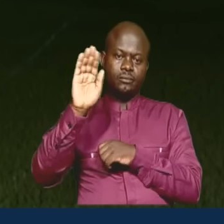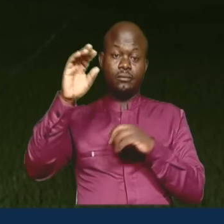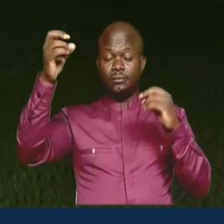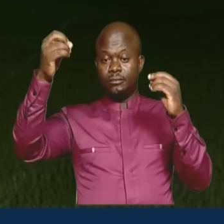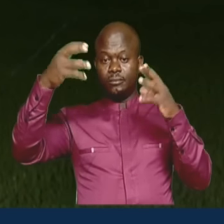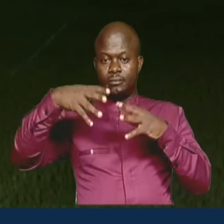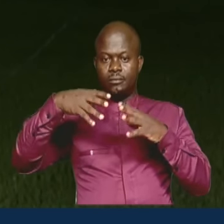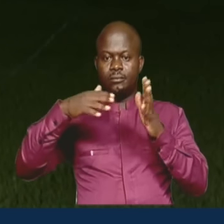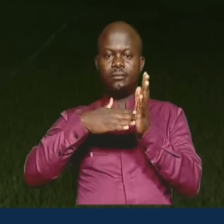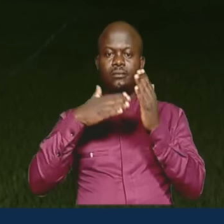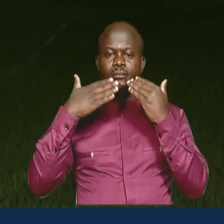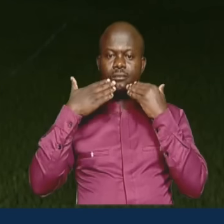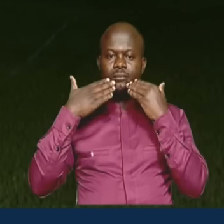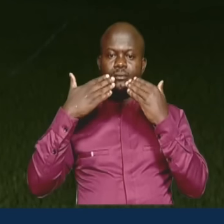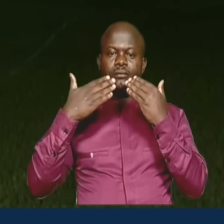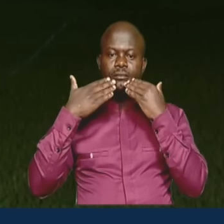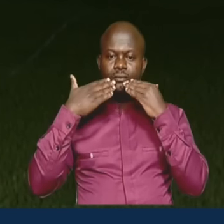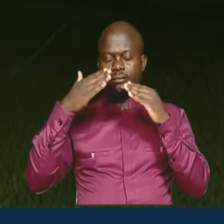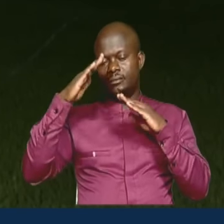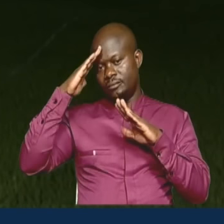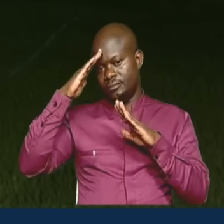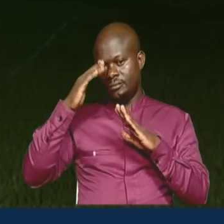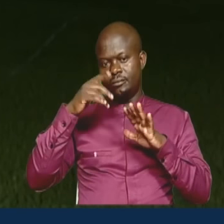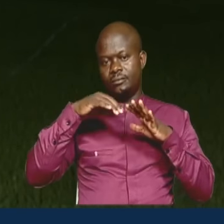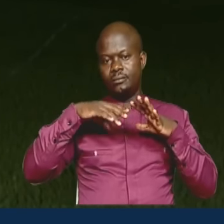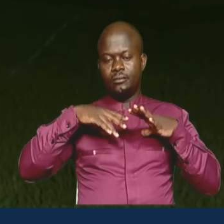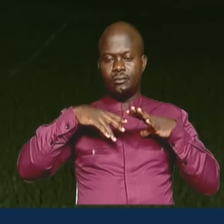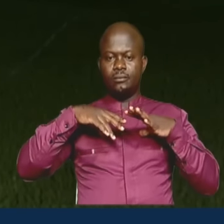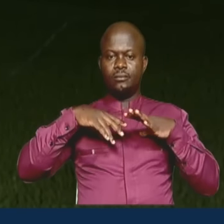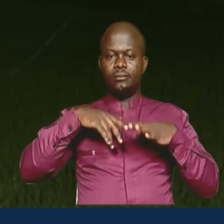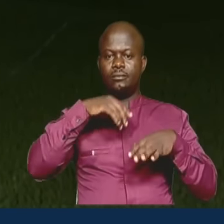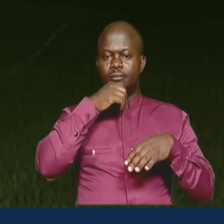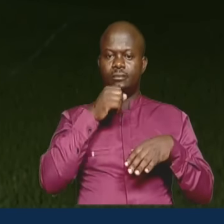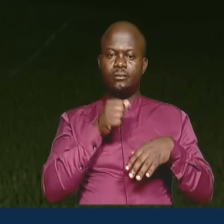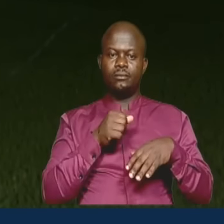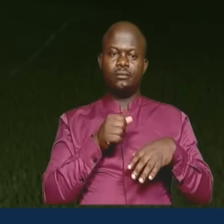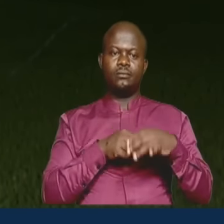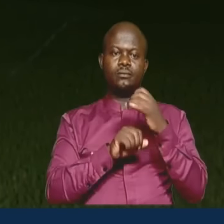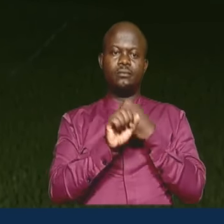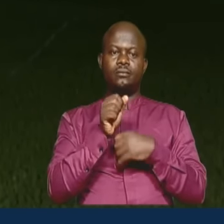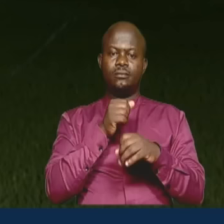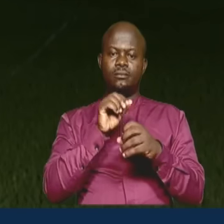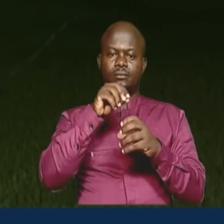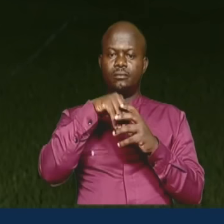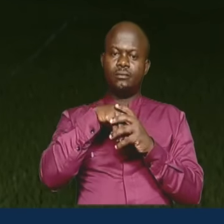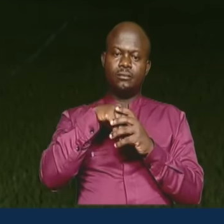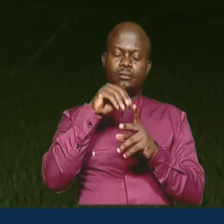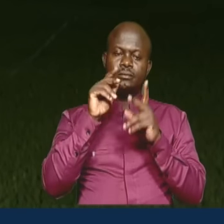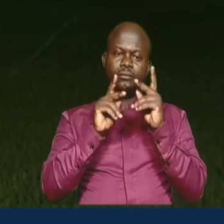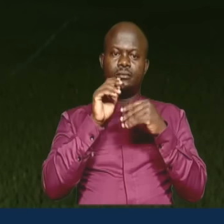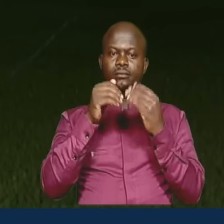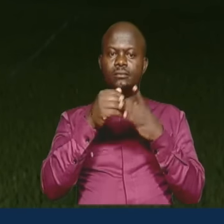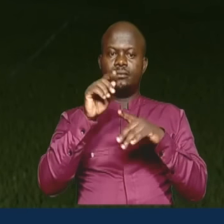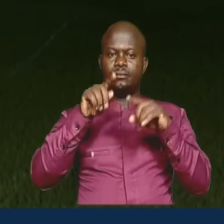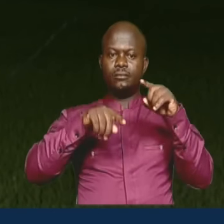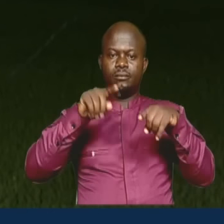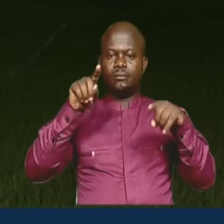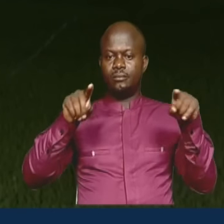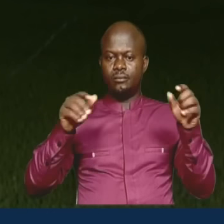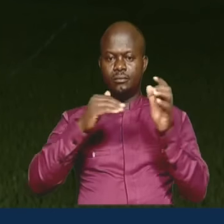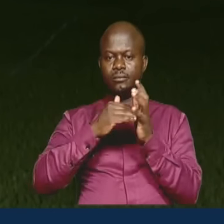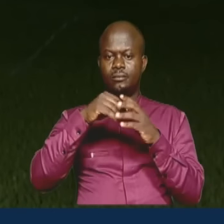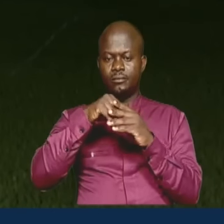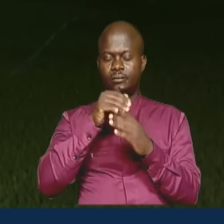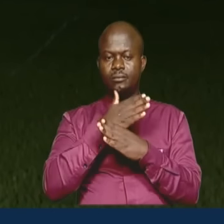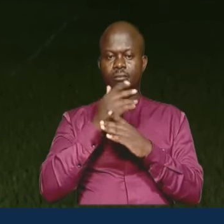mugaragaro no gushimira abapolisi bagiye mu kiruhuko cy'izabukuru. N'umuhango rwo witabiriwe n'abantu batandukanye harimo